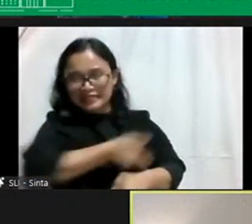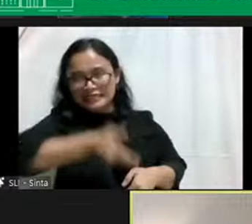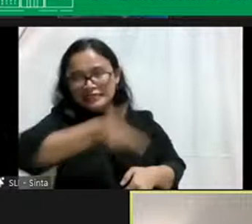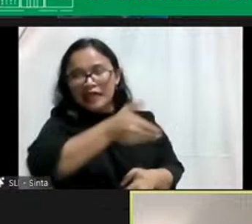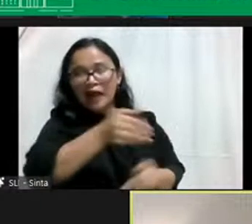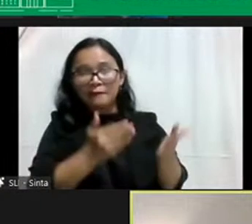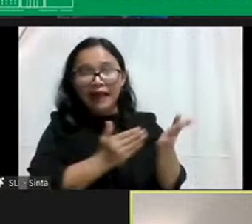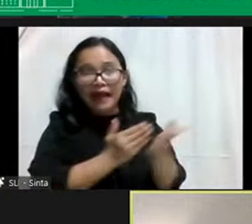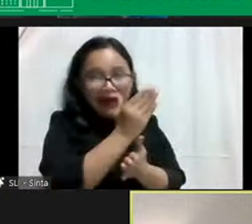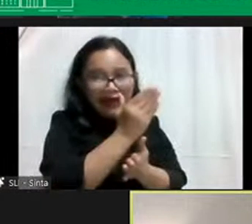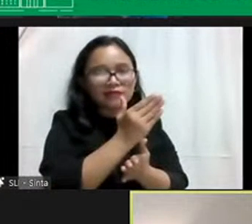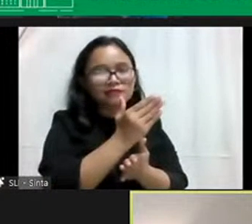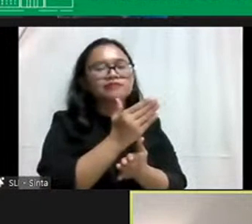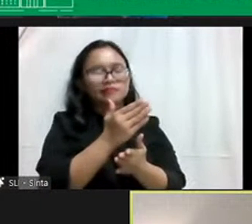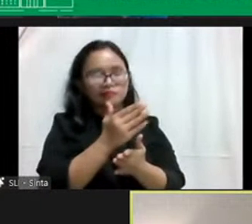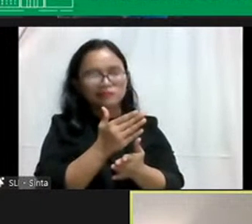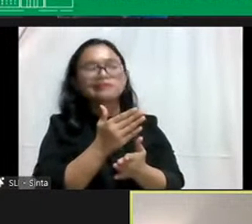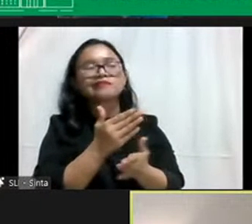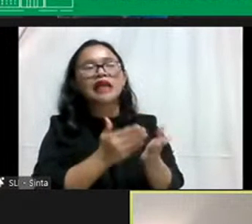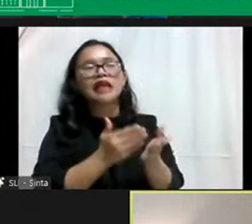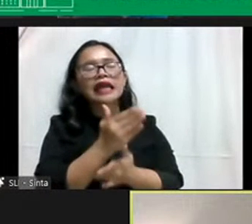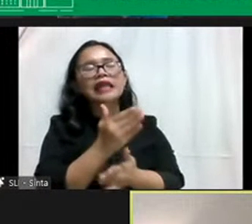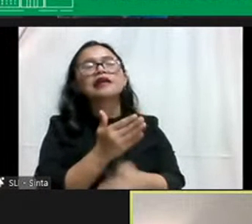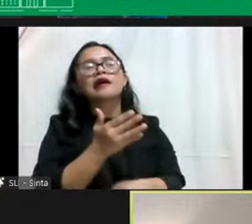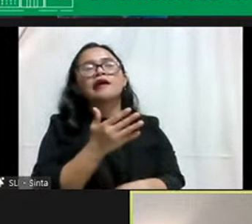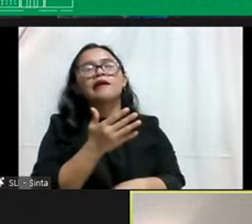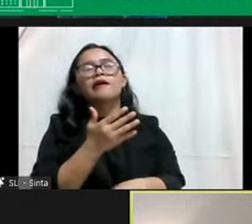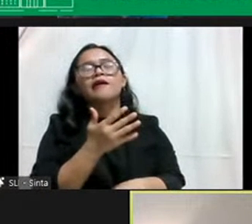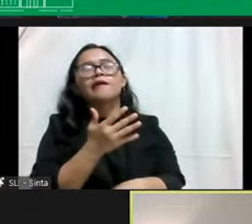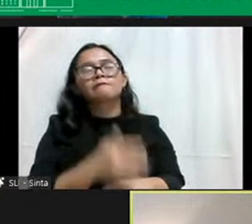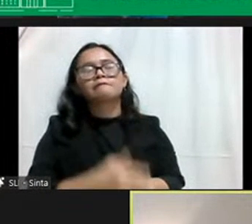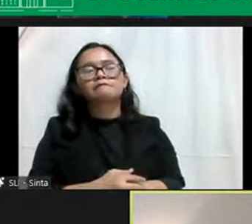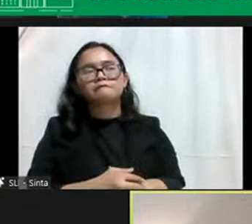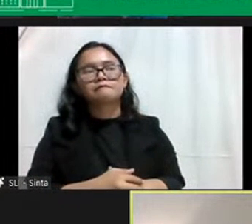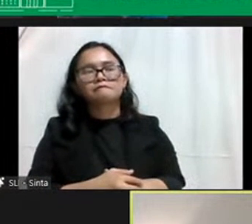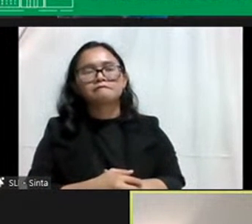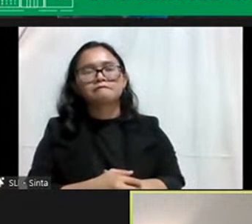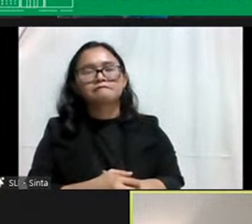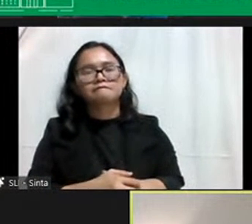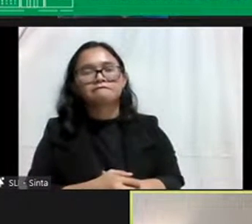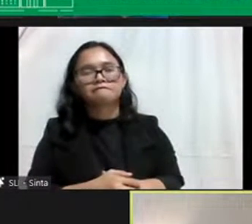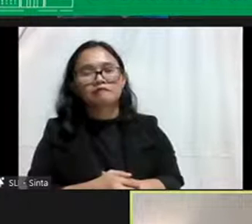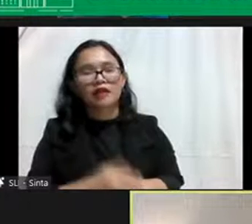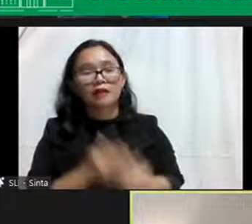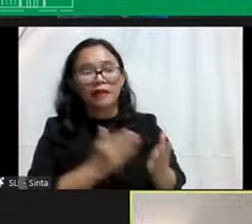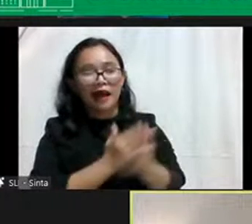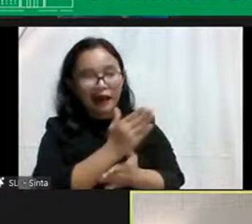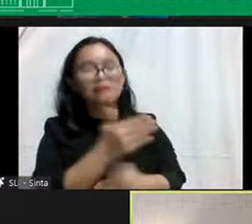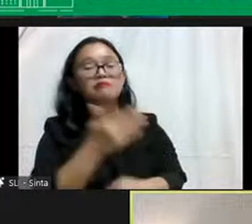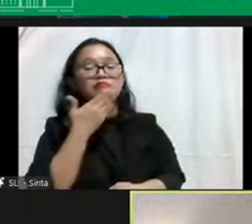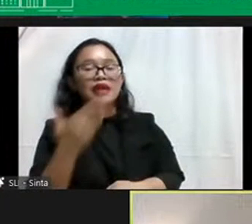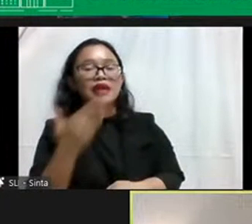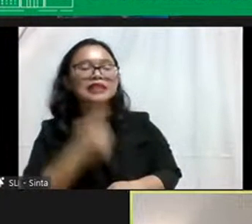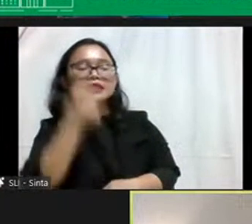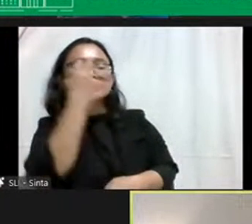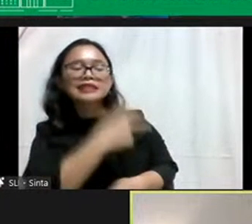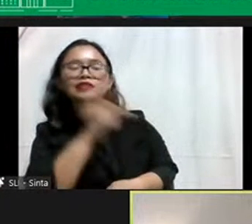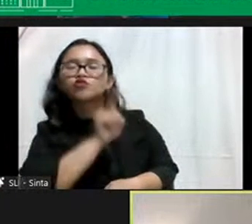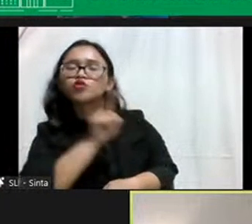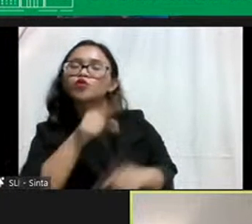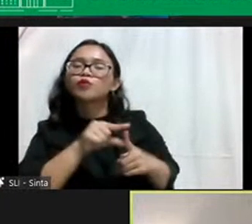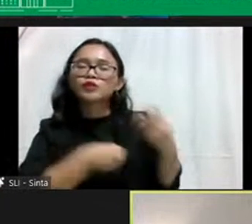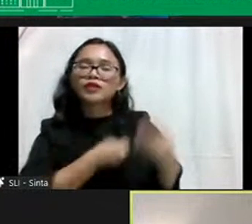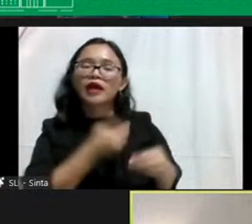melibatkan perusahaan dan juga keinginan perusahaan untuk memperbaiki diri mereka dan kami akan memfinalisasi sebuah rencana